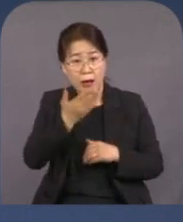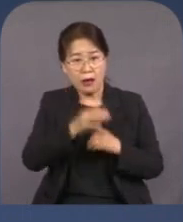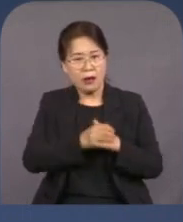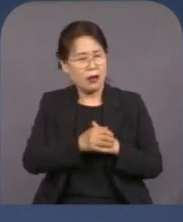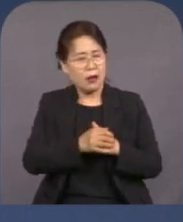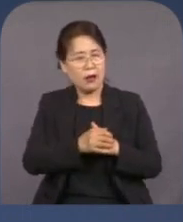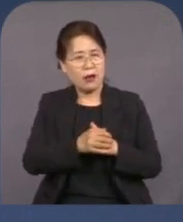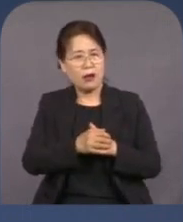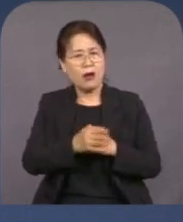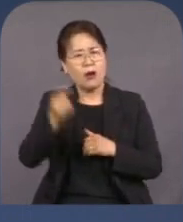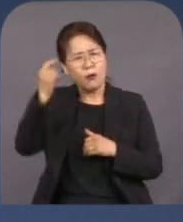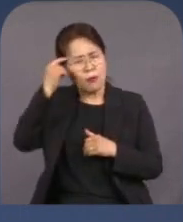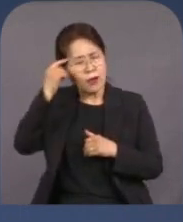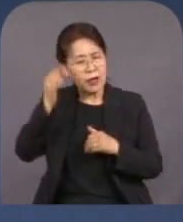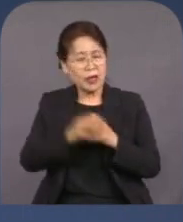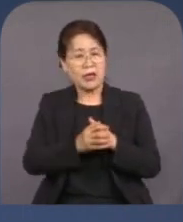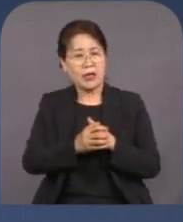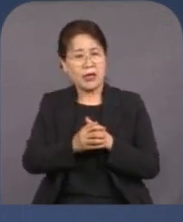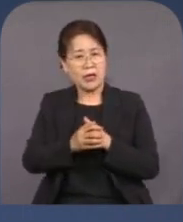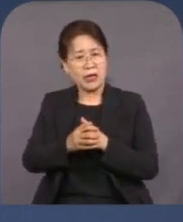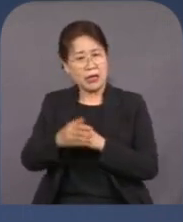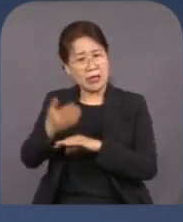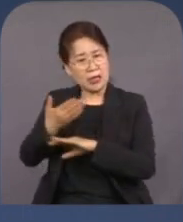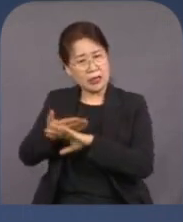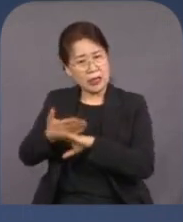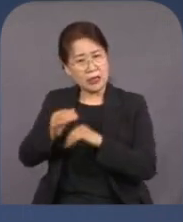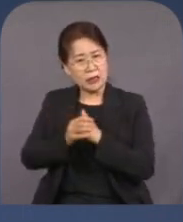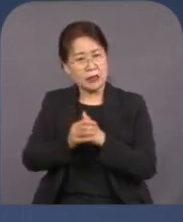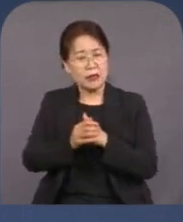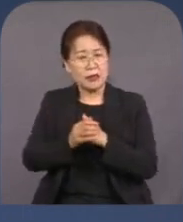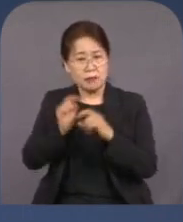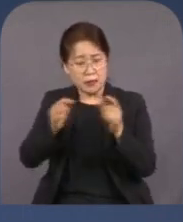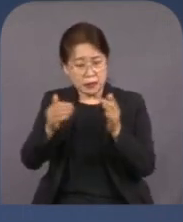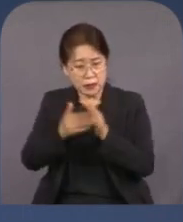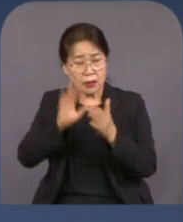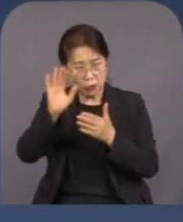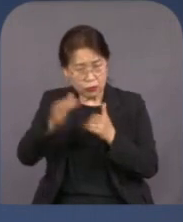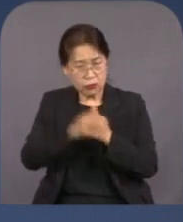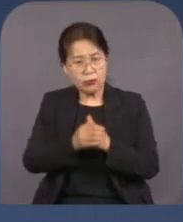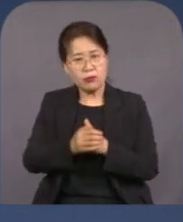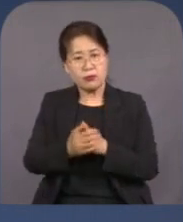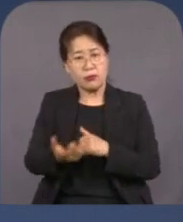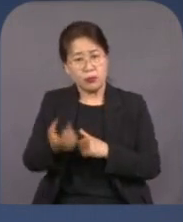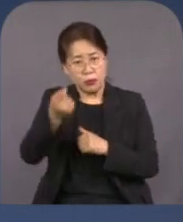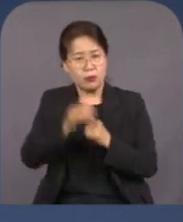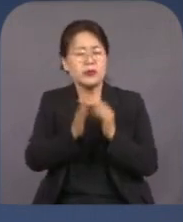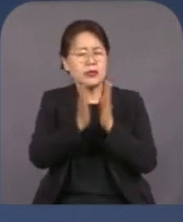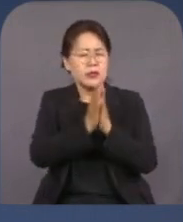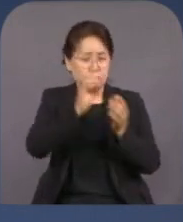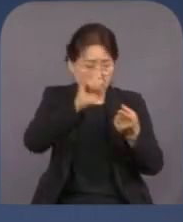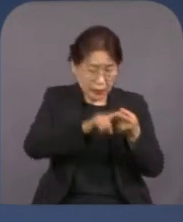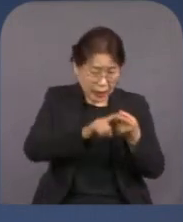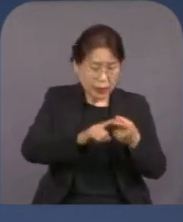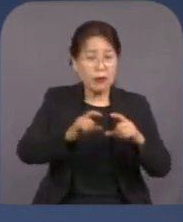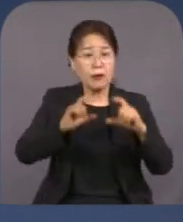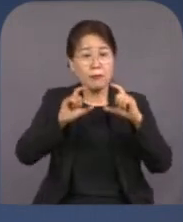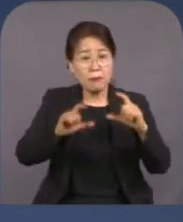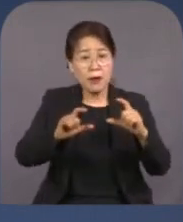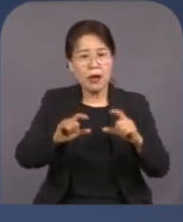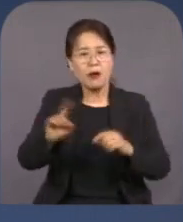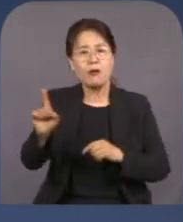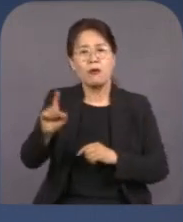포함시키지 않고 전신갑주를 말하고 난 이후에 곧바로이어서 기도에 대하여 강조하고 있을까요